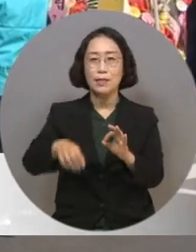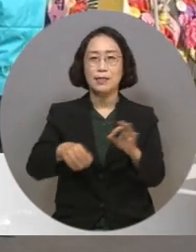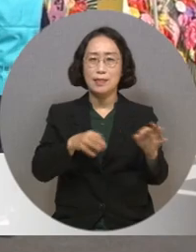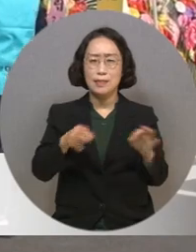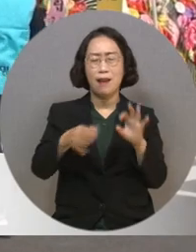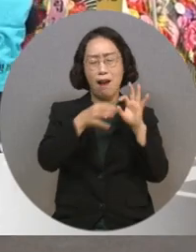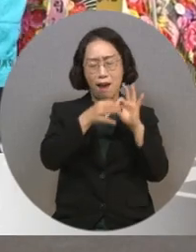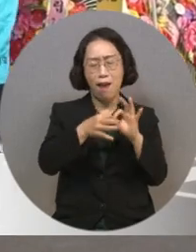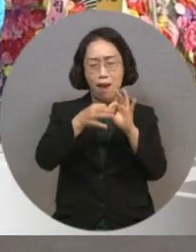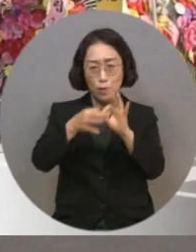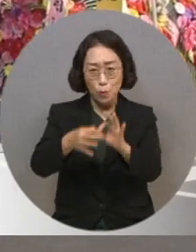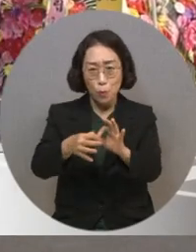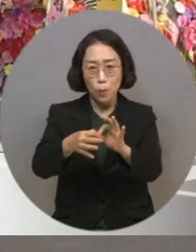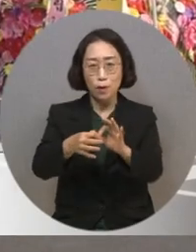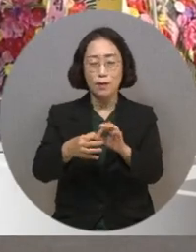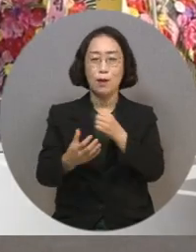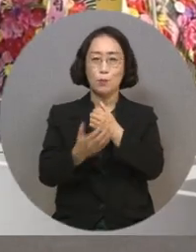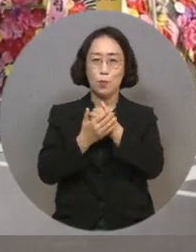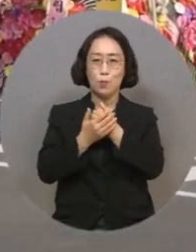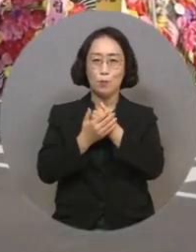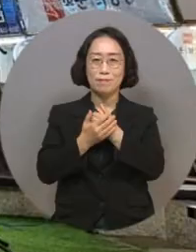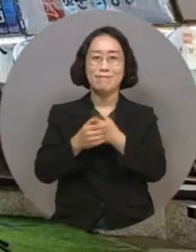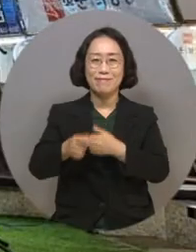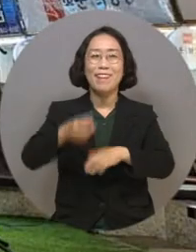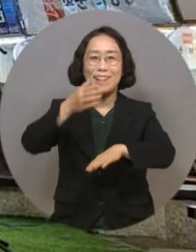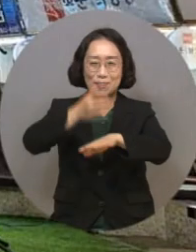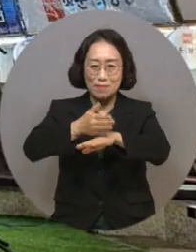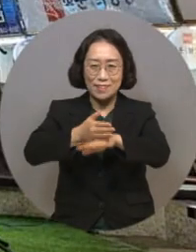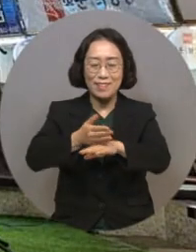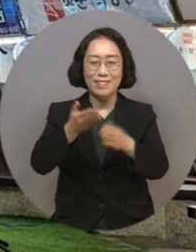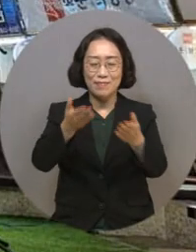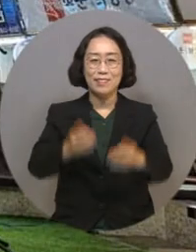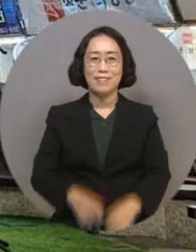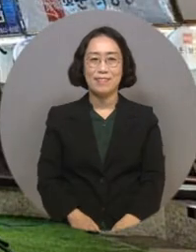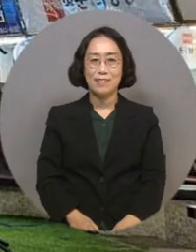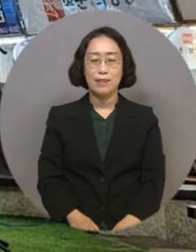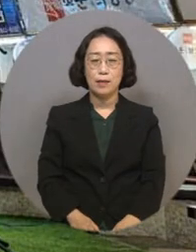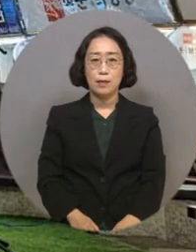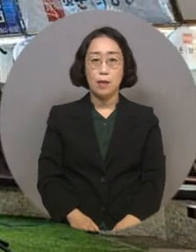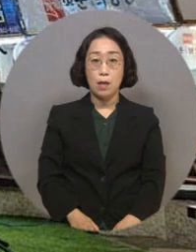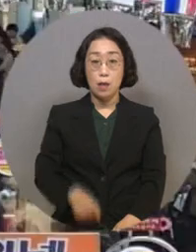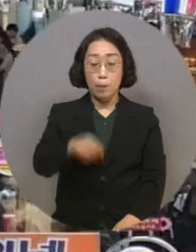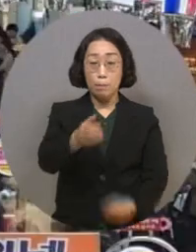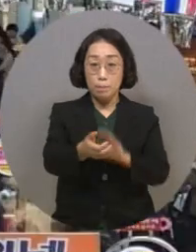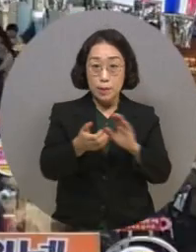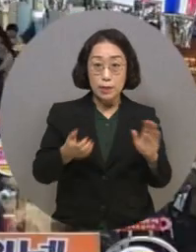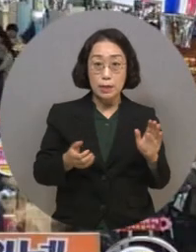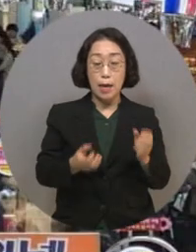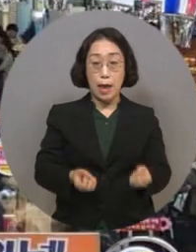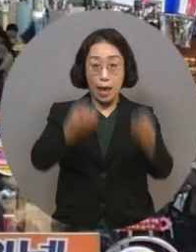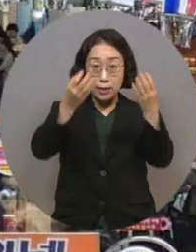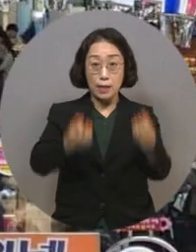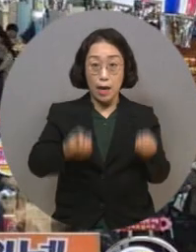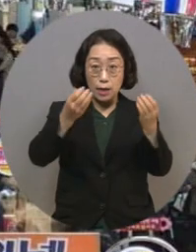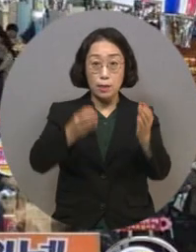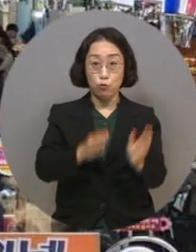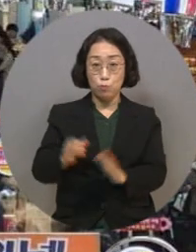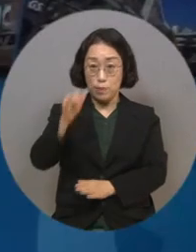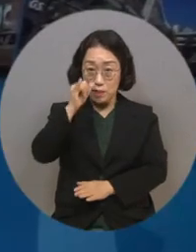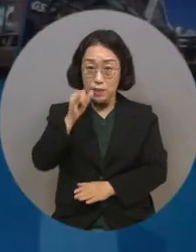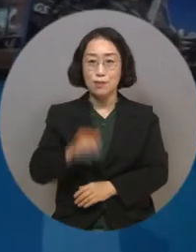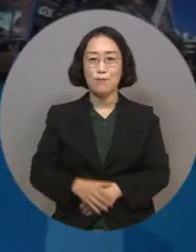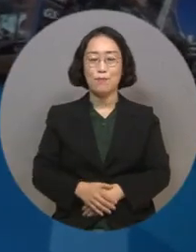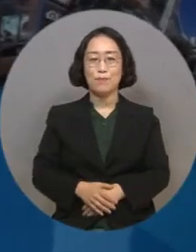전통시장을 이어나가는데 도움이 됐으면 고맙겠습니다. 상가 번영회는 다양한 행사를 준비해 시장을 찾는 시민들을